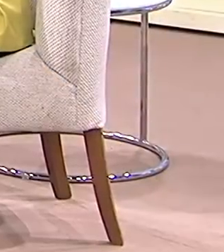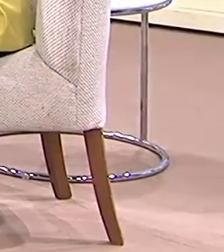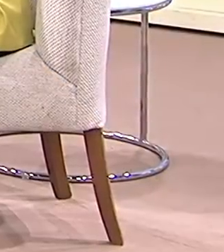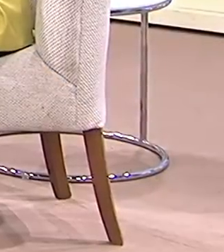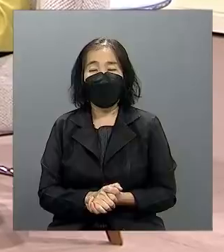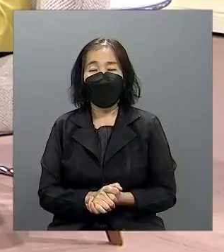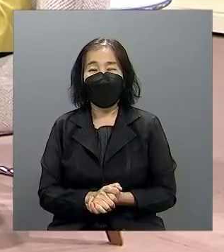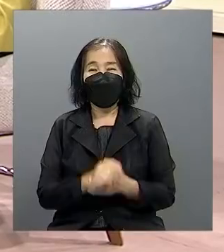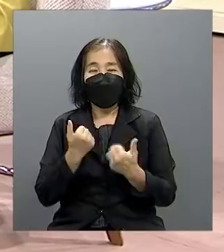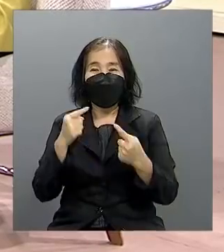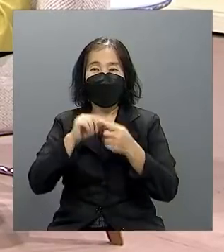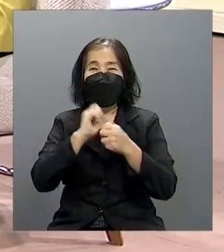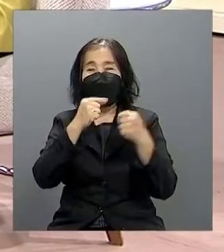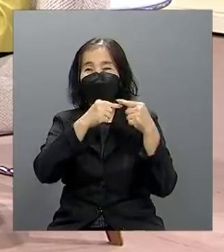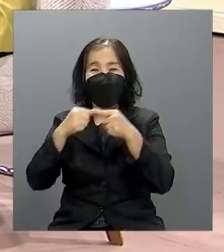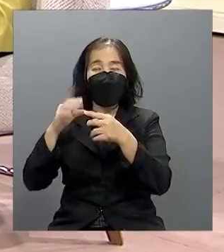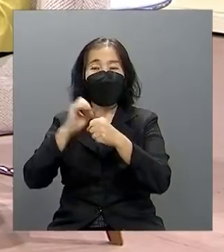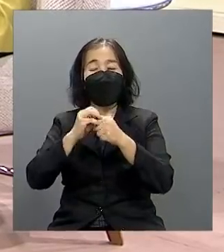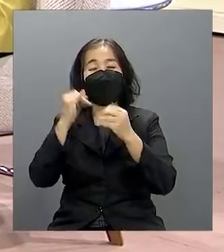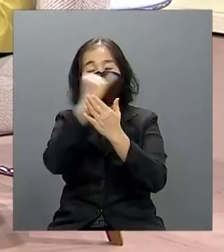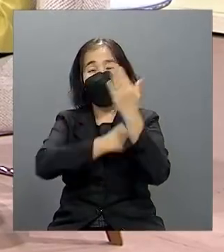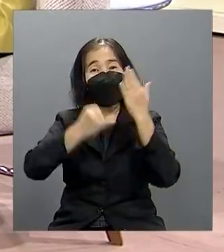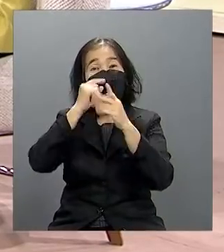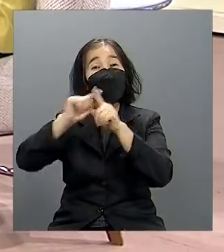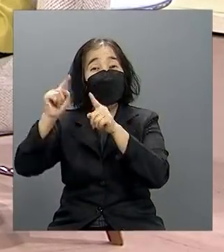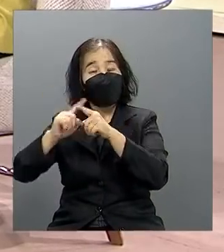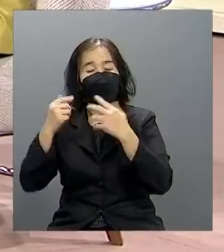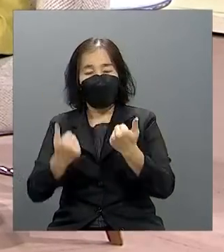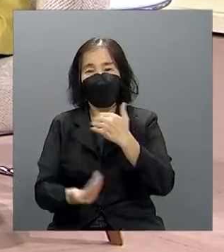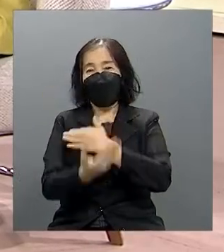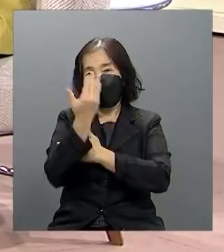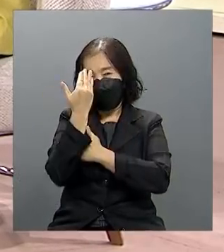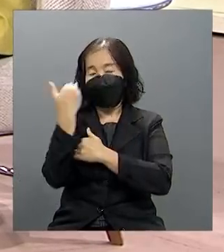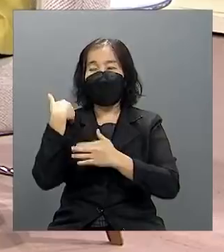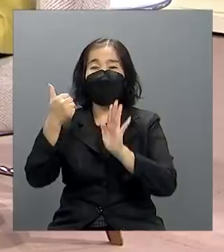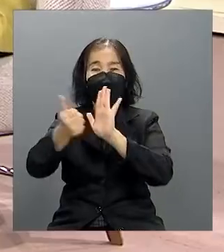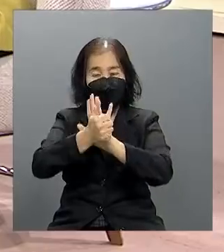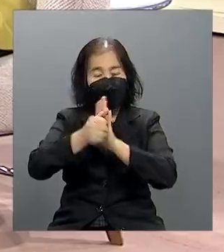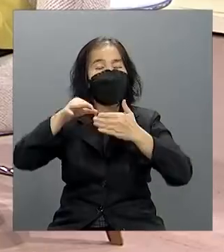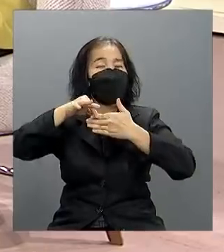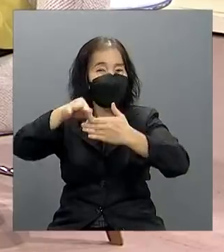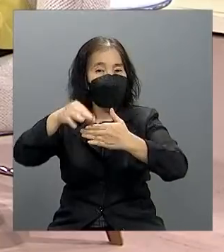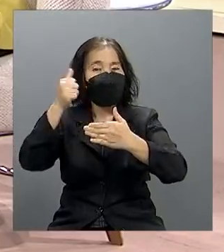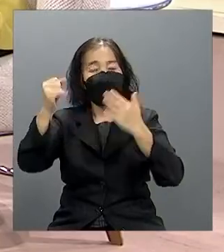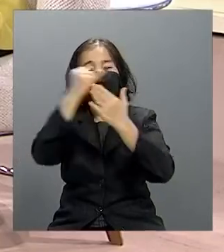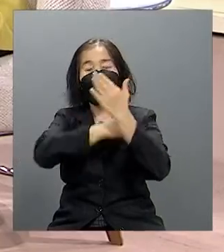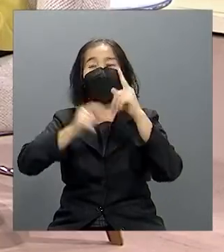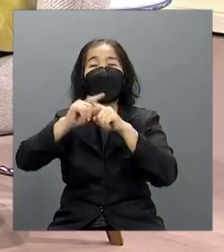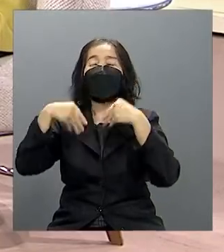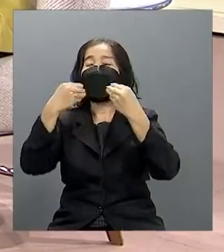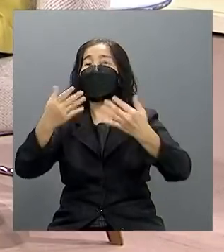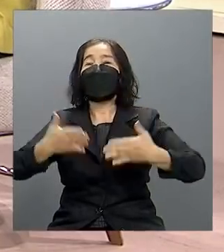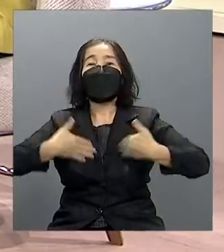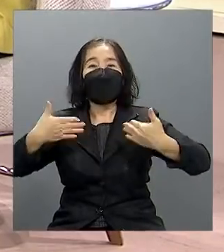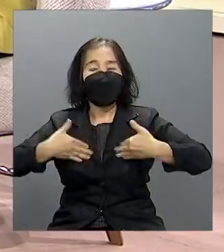ต่อนะครับกับช่วงสีสันวาไรตี้นะครับเช้าวันนี้ครับคุณผู้ชมกดไลค์กดแชร์ส่งต่อสีสันส่งต่อความสุขเลยนะครับเรามาเริ่มส่งต่